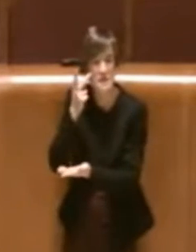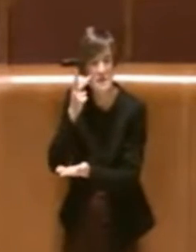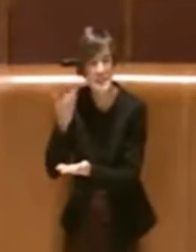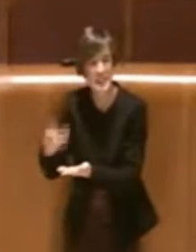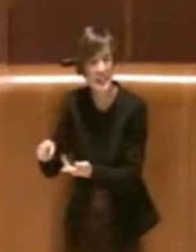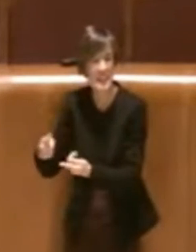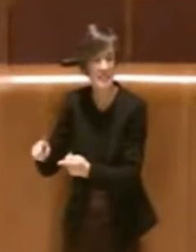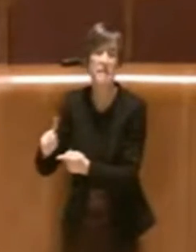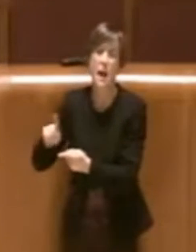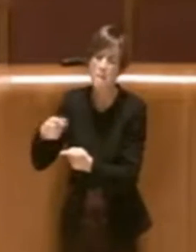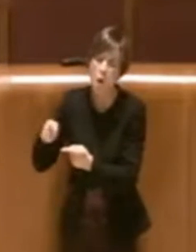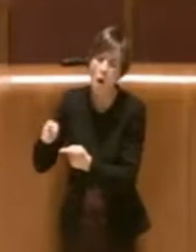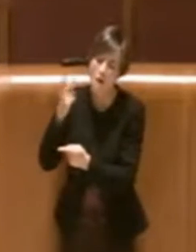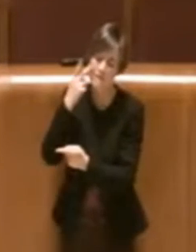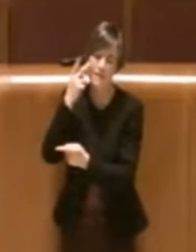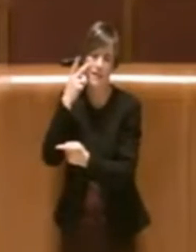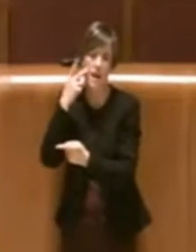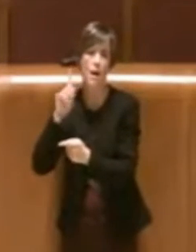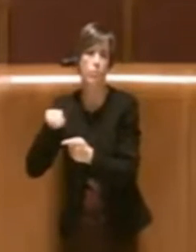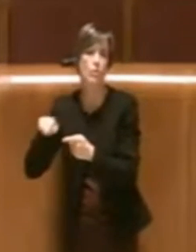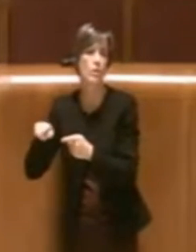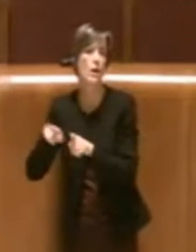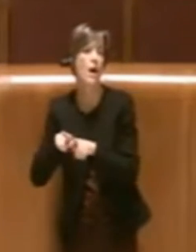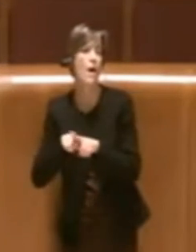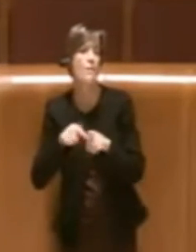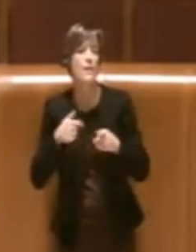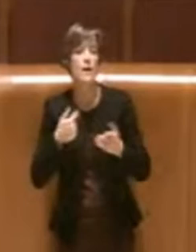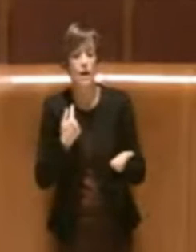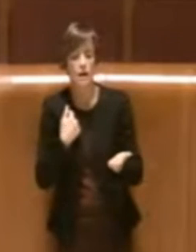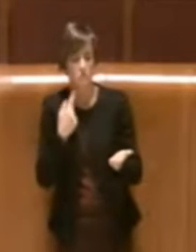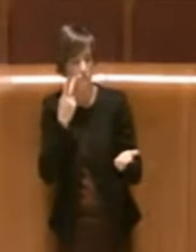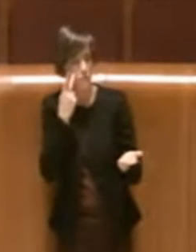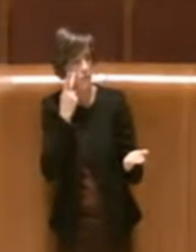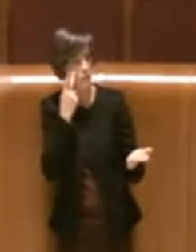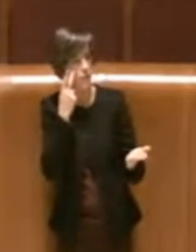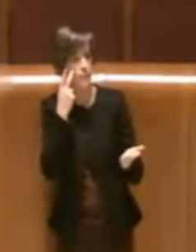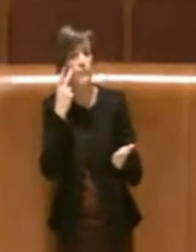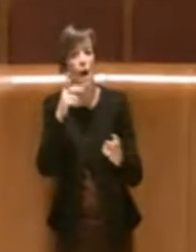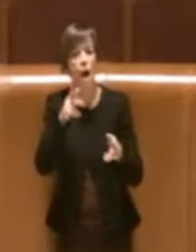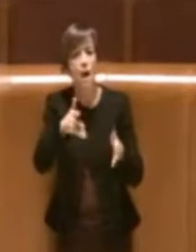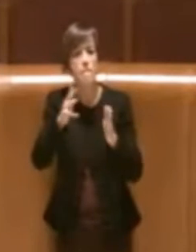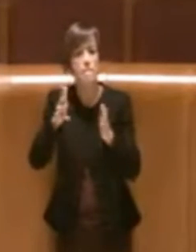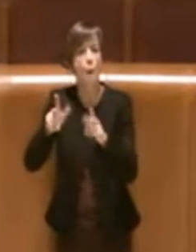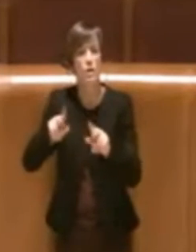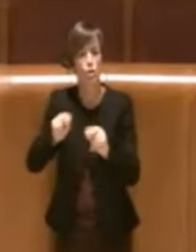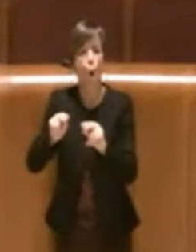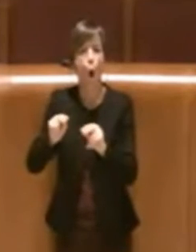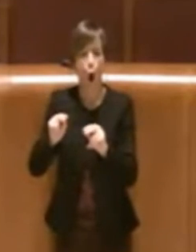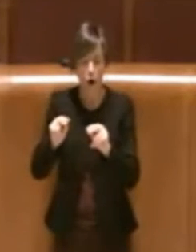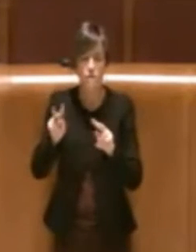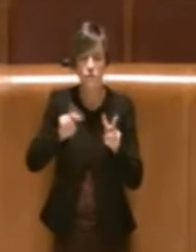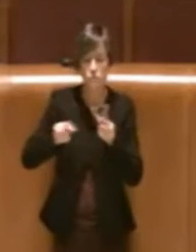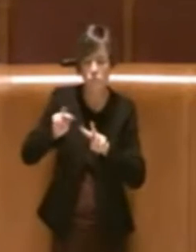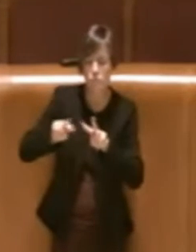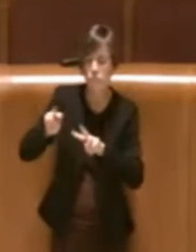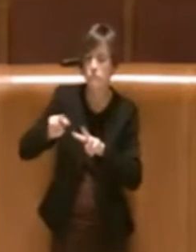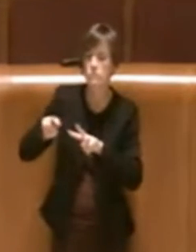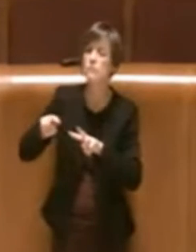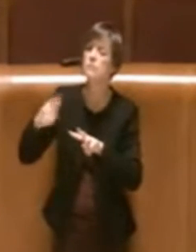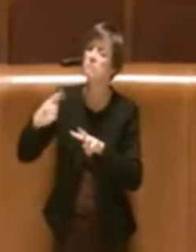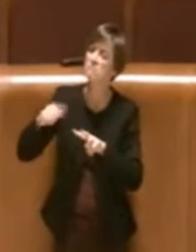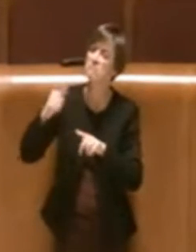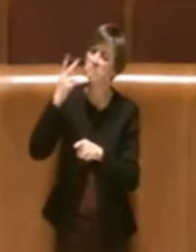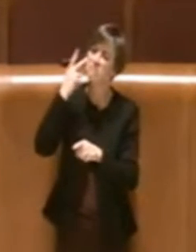anche procedere all'individuazione di nuovi immobili, fatti sempre con la più grande, diciamo, e